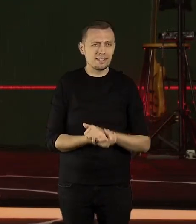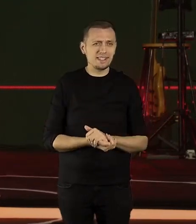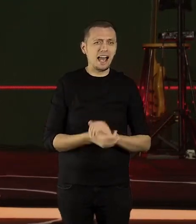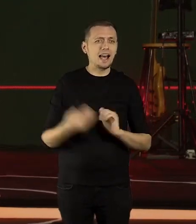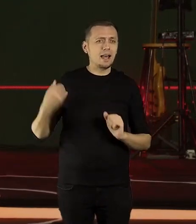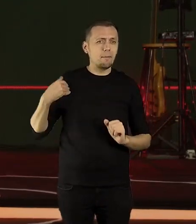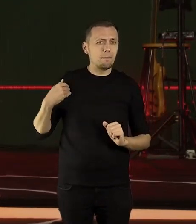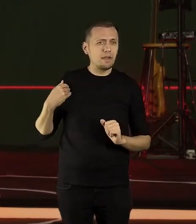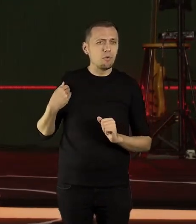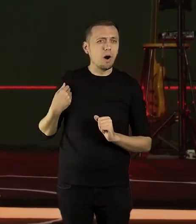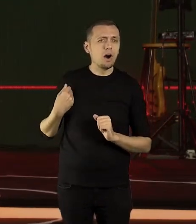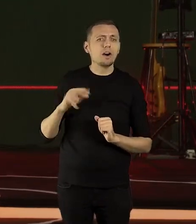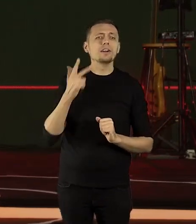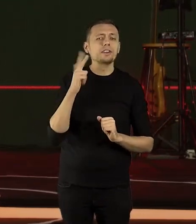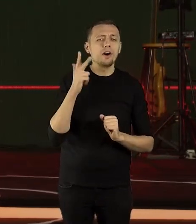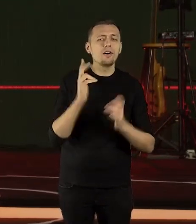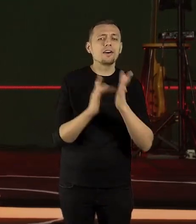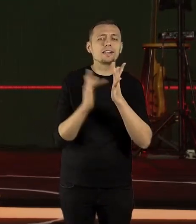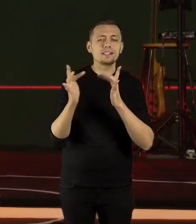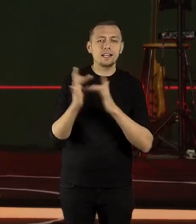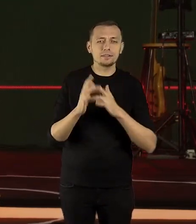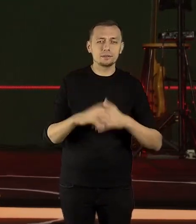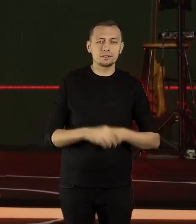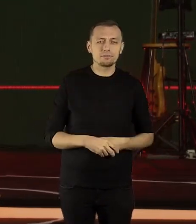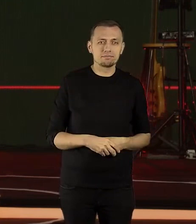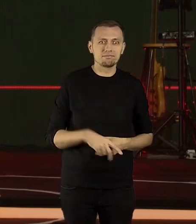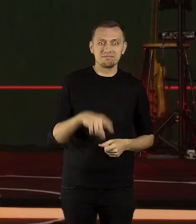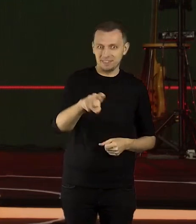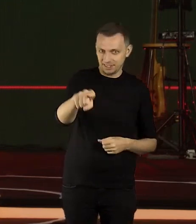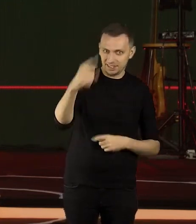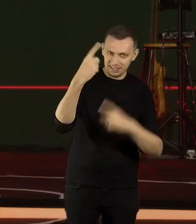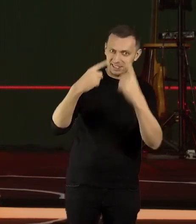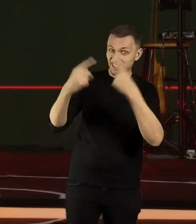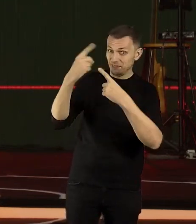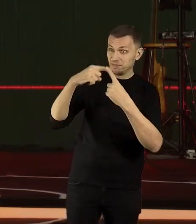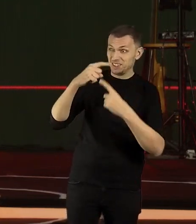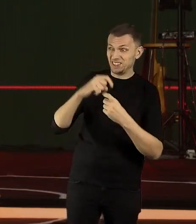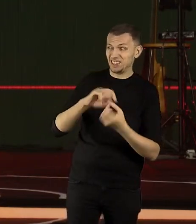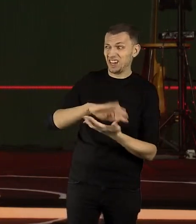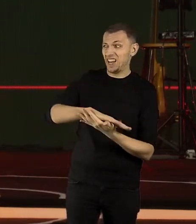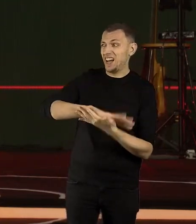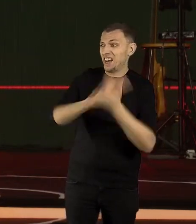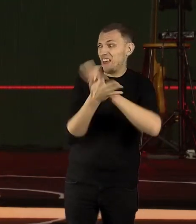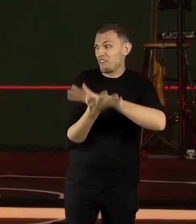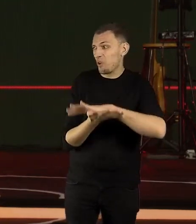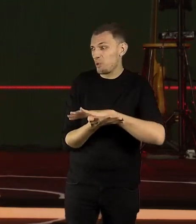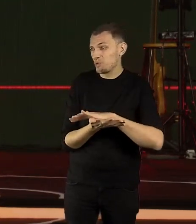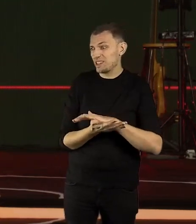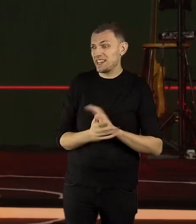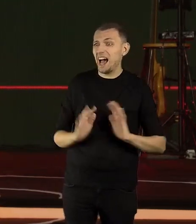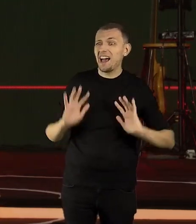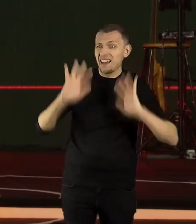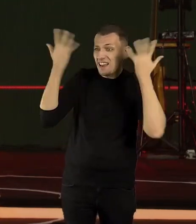kilku innych, a może tego jednego, któremu zawdzięczamy skutki pewnej